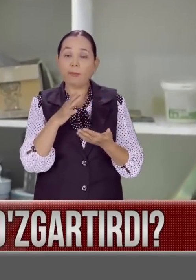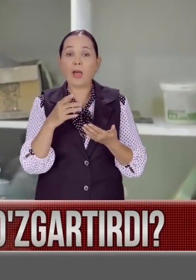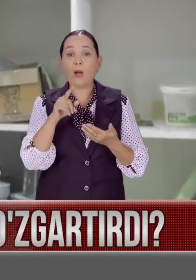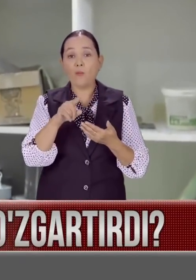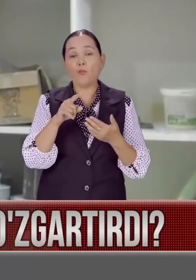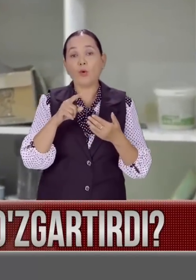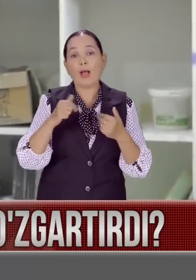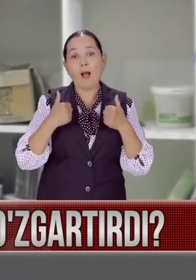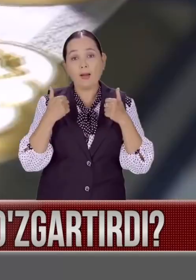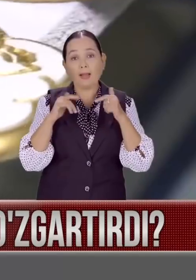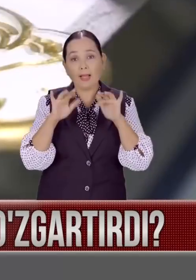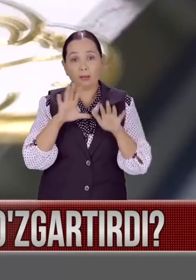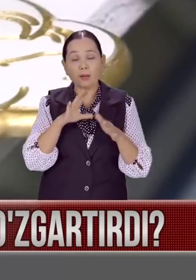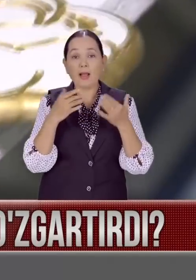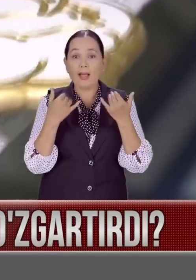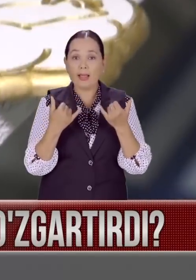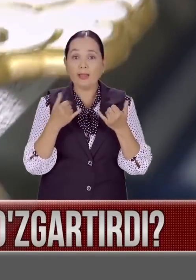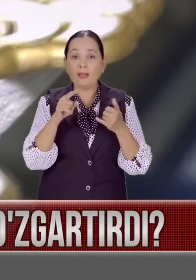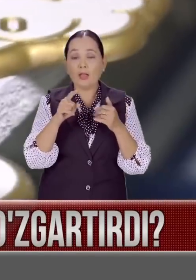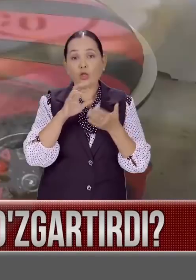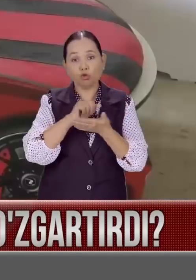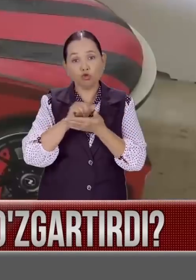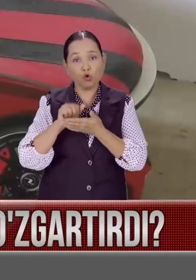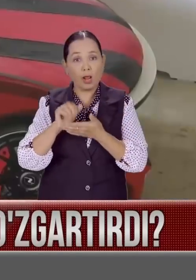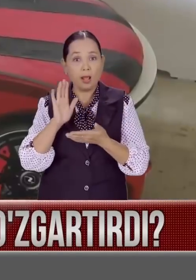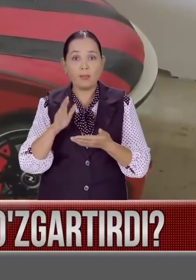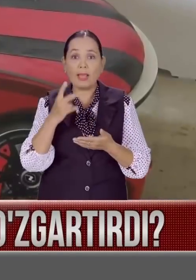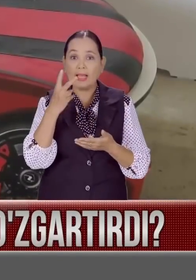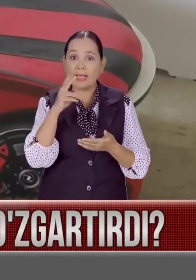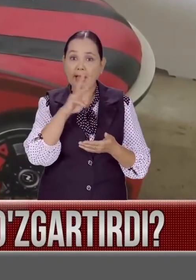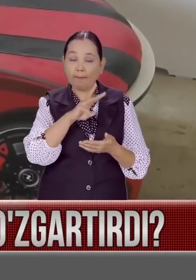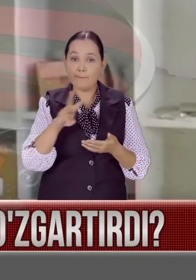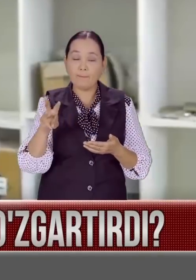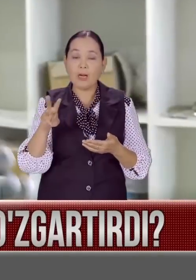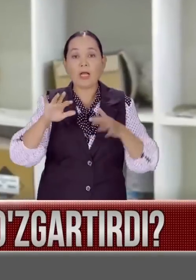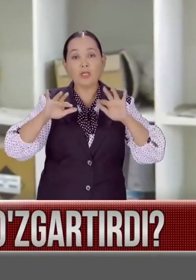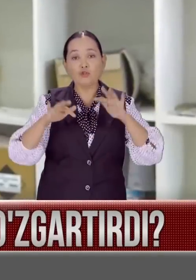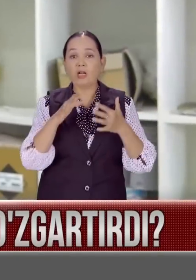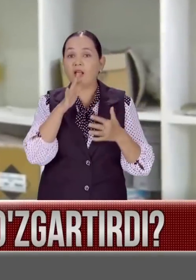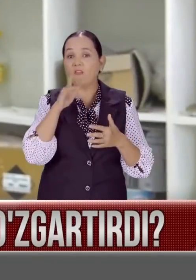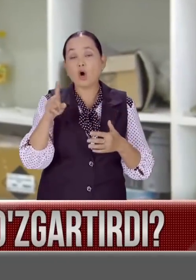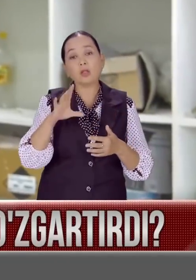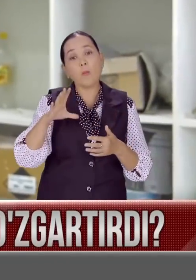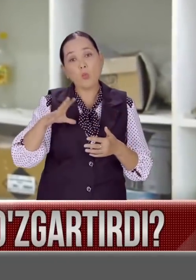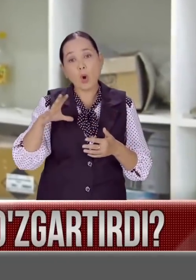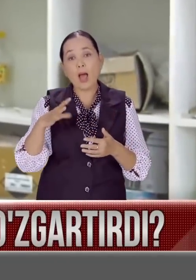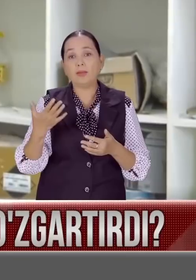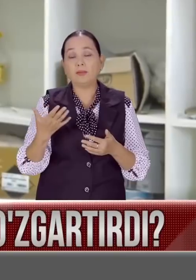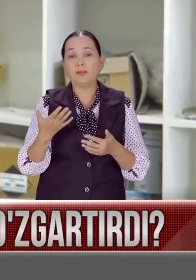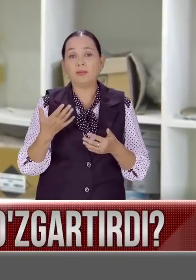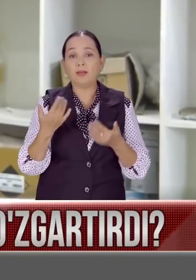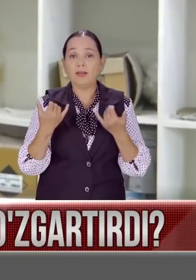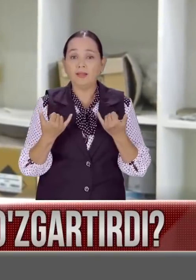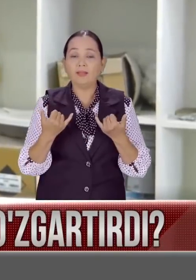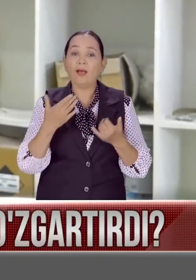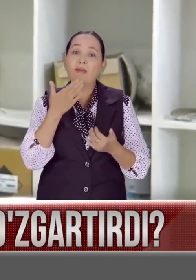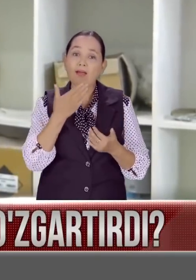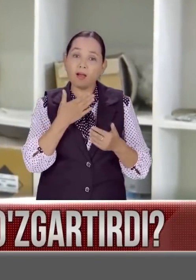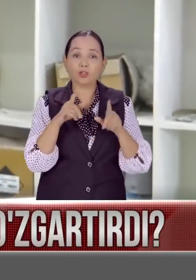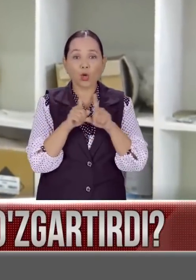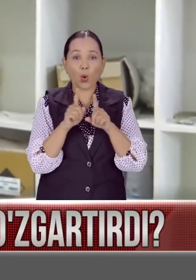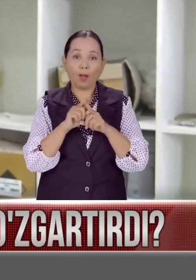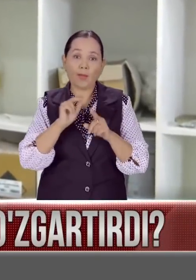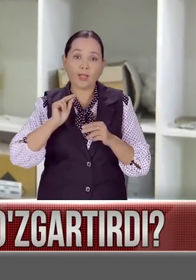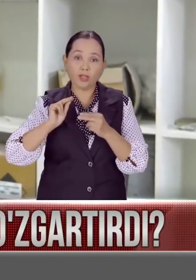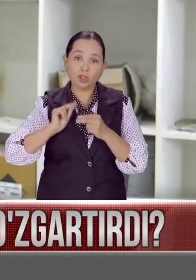Keyin bunga harakat qilganman. Hozir endi mana shu bilan shug'ullanyapman. 2 million. Ha, charchagan vaqtlarim bo'ladi endi. Yaxshi ko'raman-da